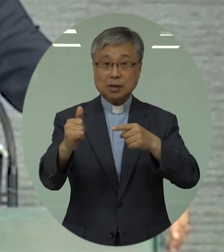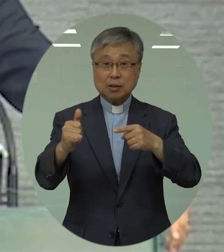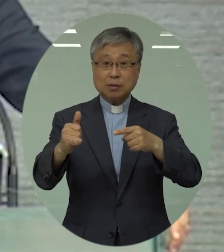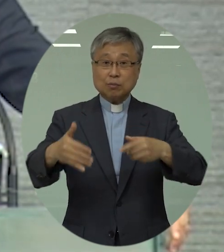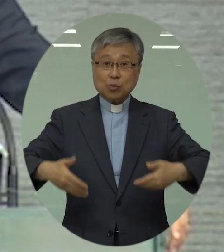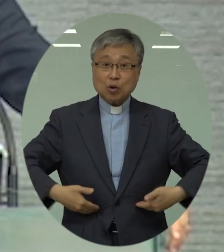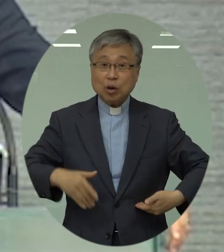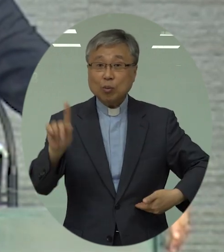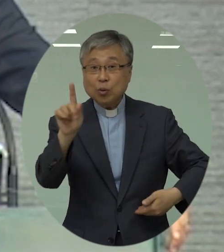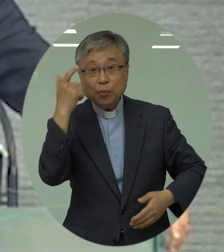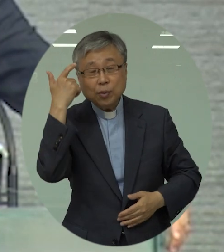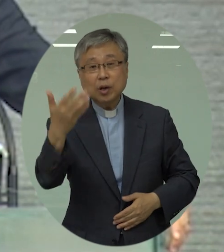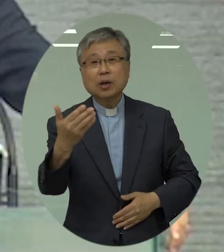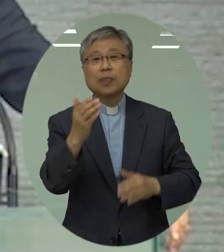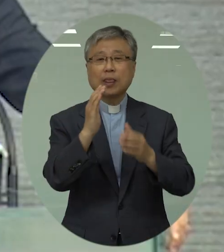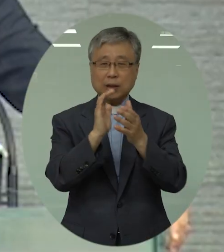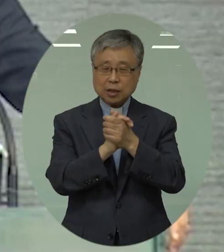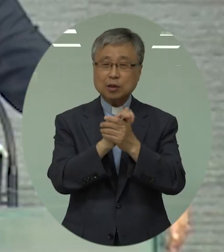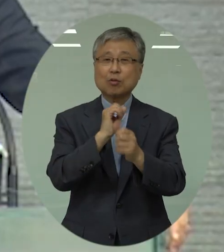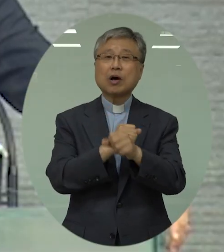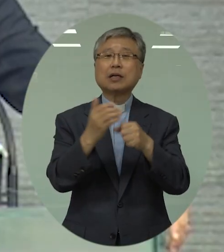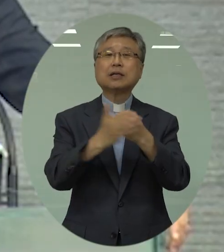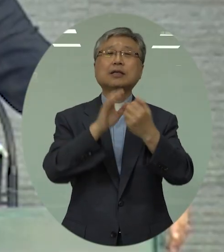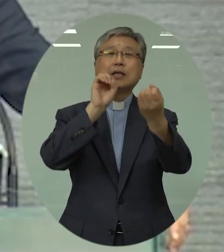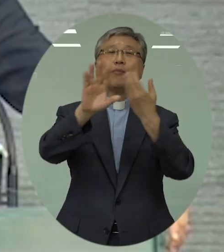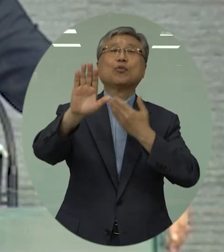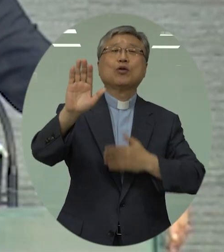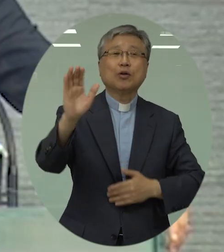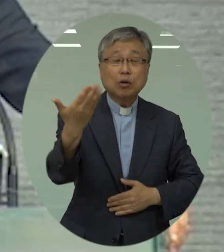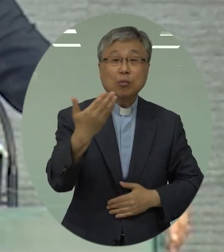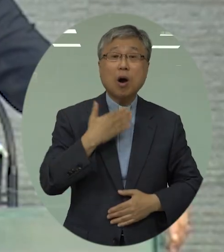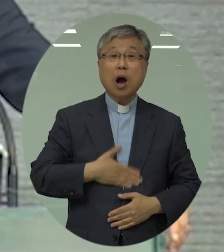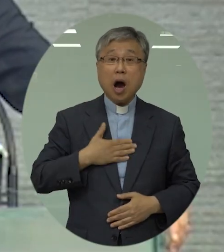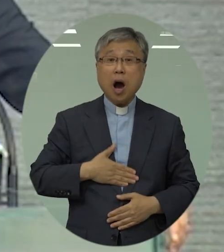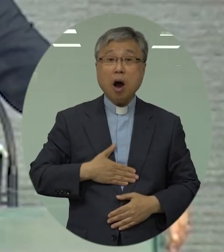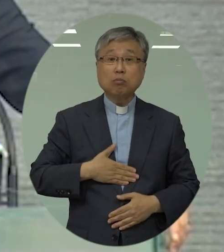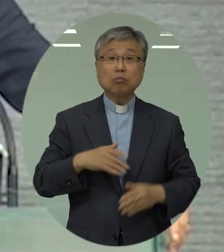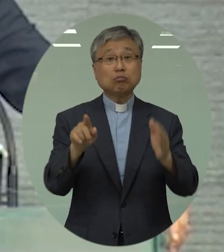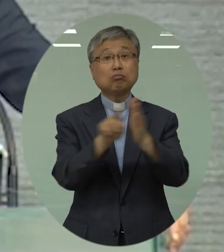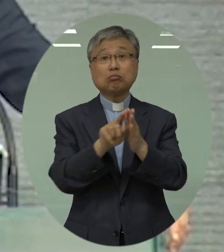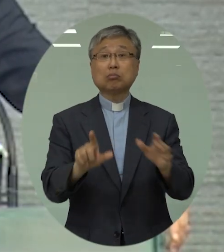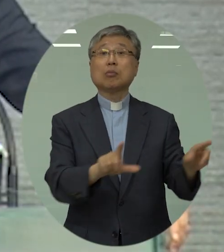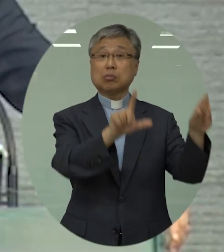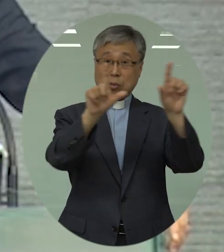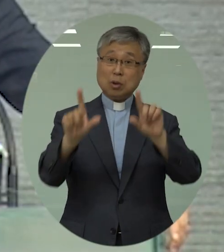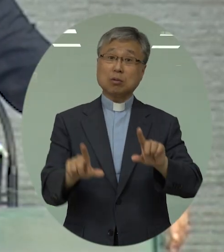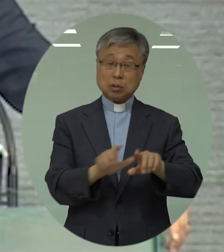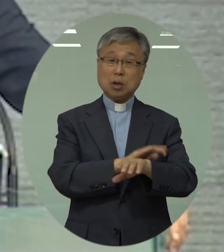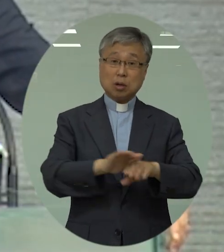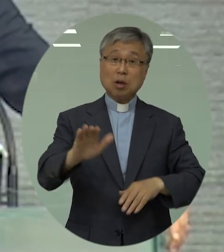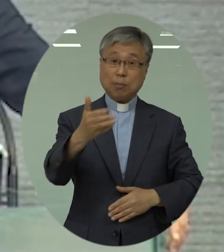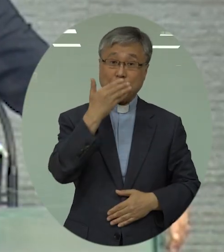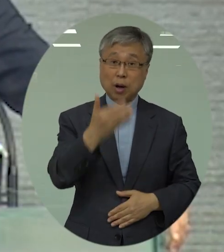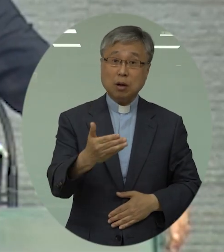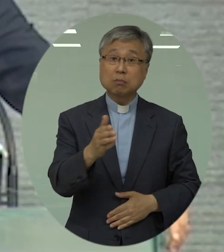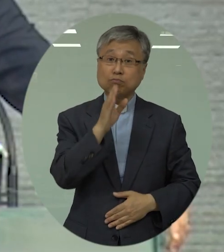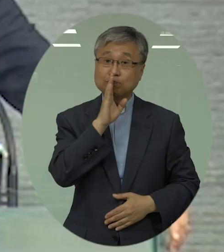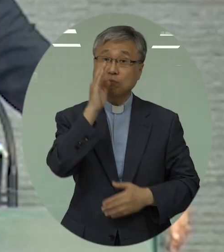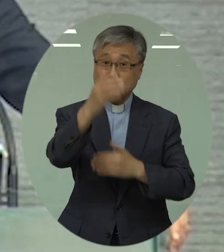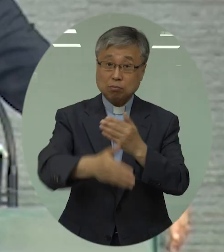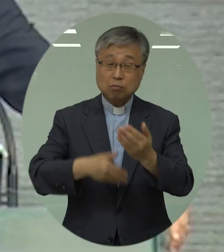뭐냐? 기도하니까 응답되더라. 이것만 알아도 신앙 얼마나 잘 잡니다. 그리고 실제로